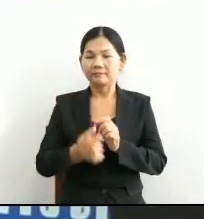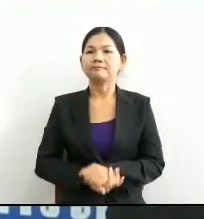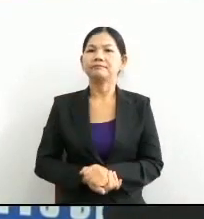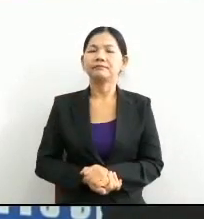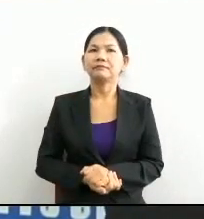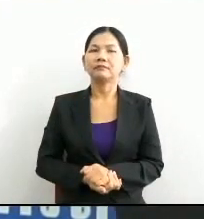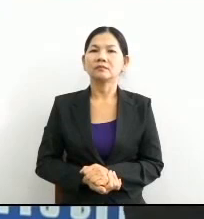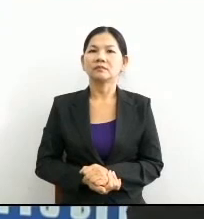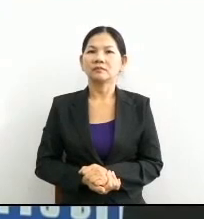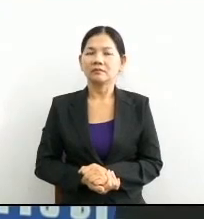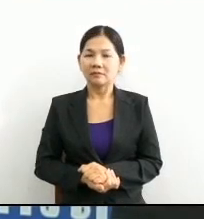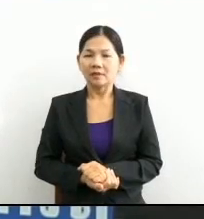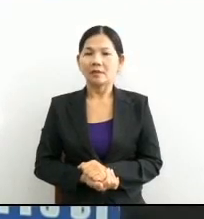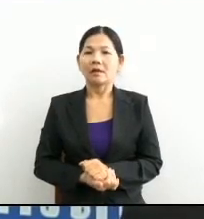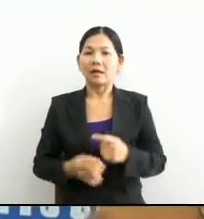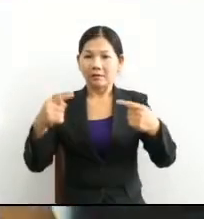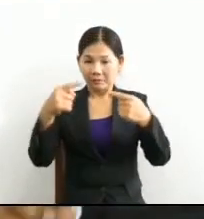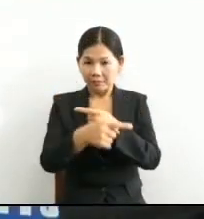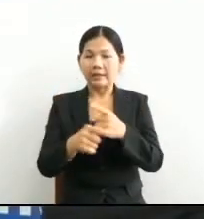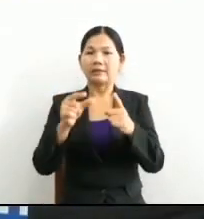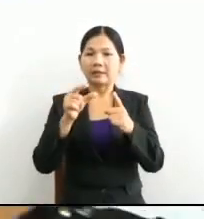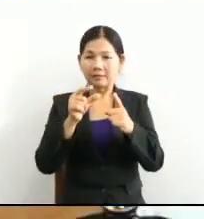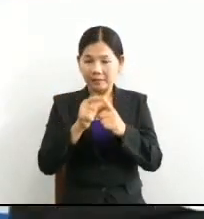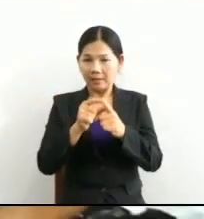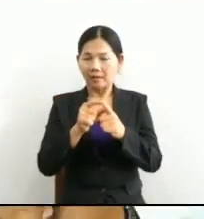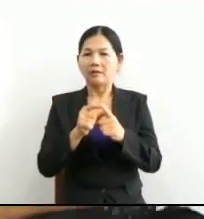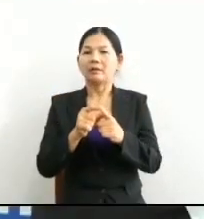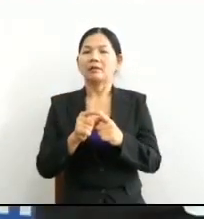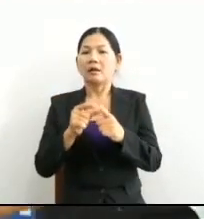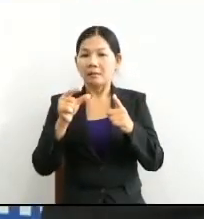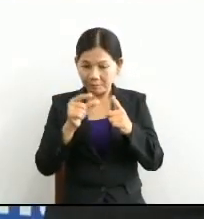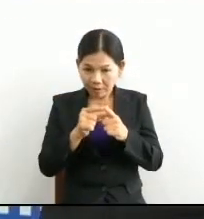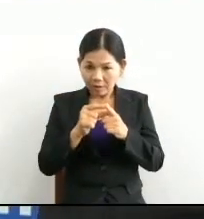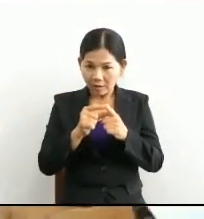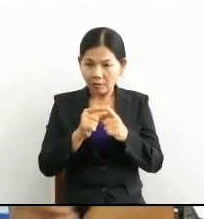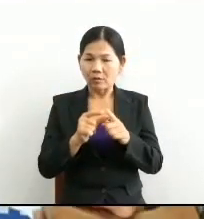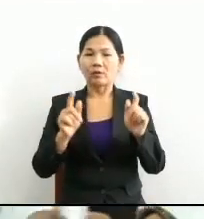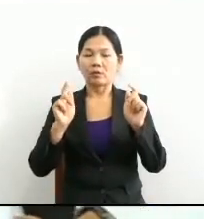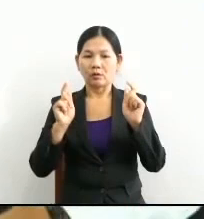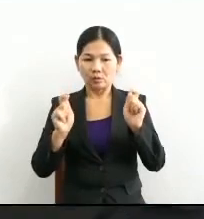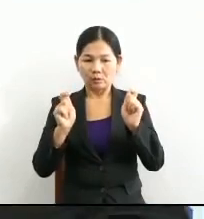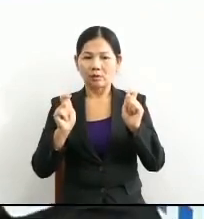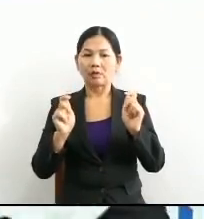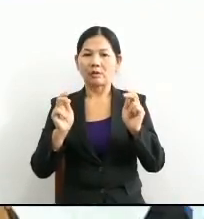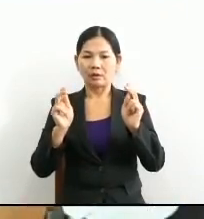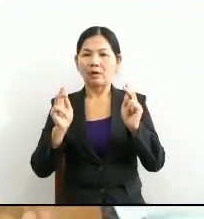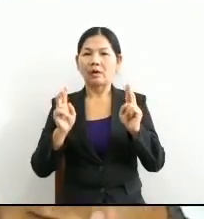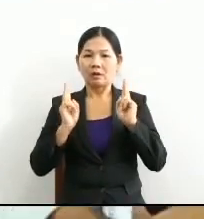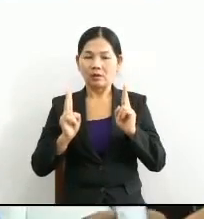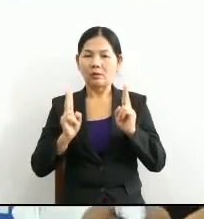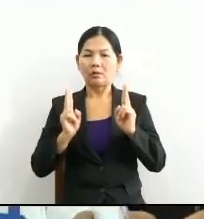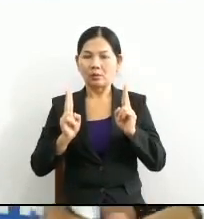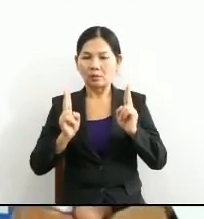vậy tới tôi đang bị rụt rè cứ là ha là khôn nè ở dưới đây rụt rè cứ là ha nè